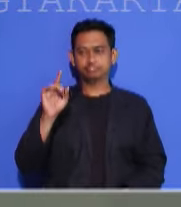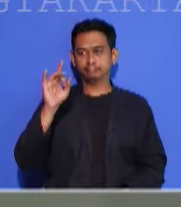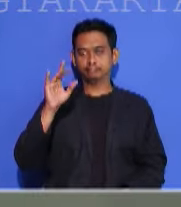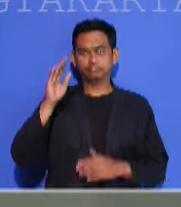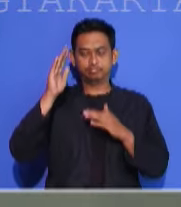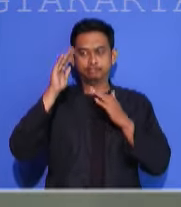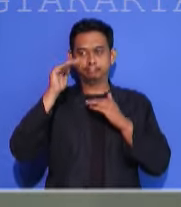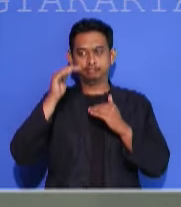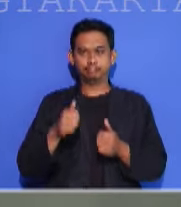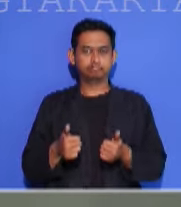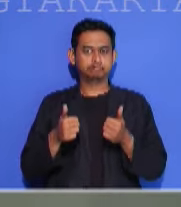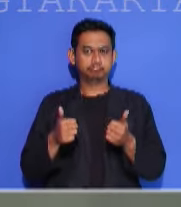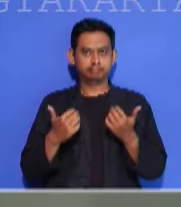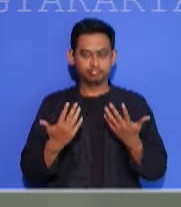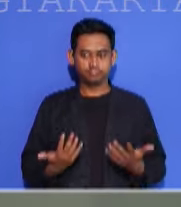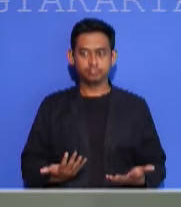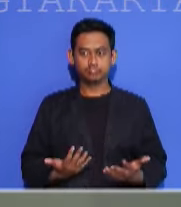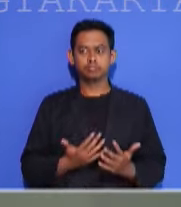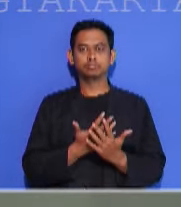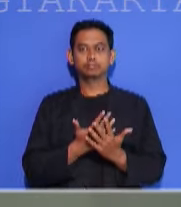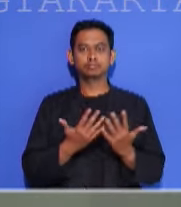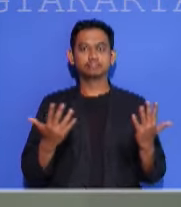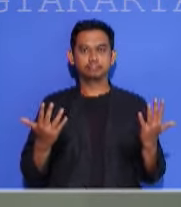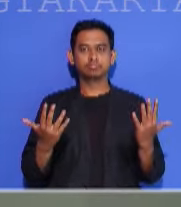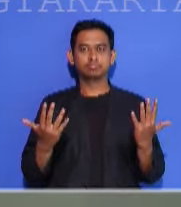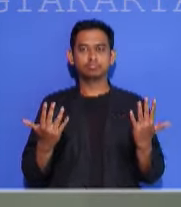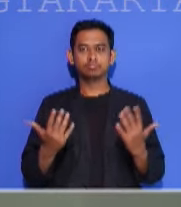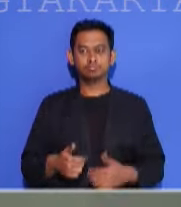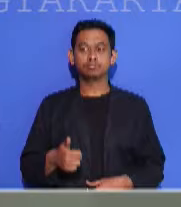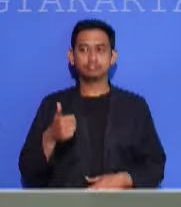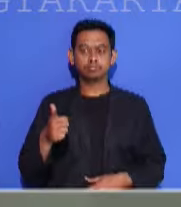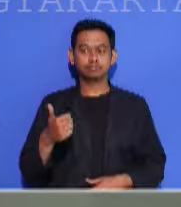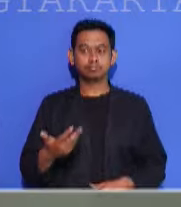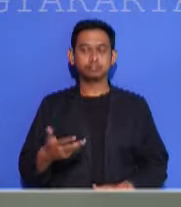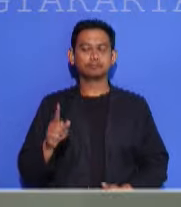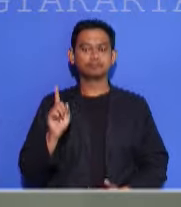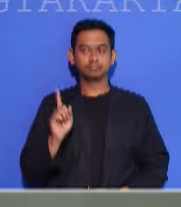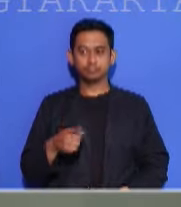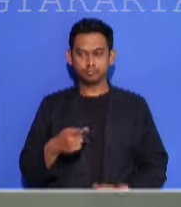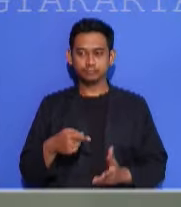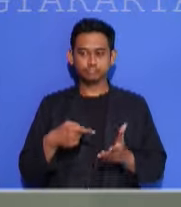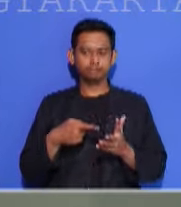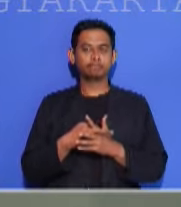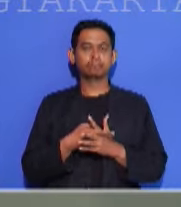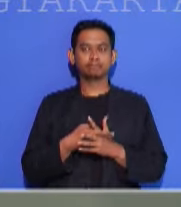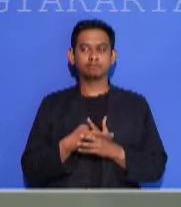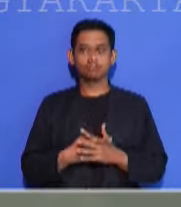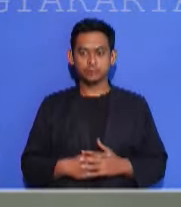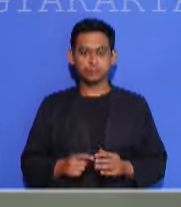saya masyarakat bisa menggunakan hak pilihnya secara